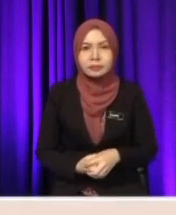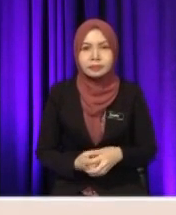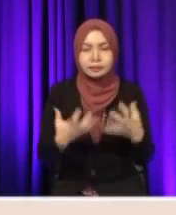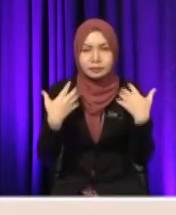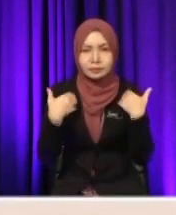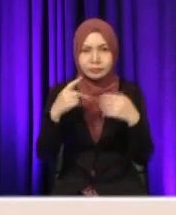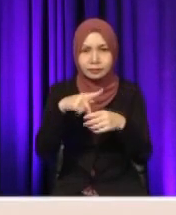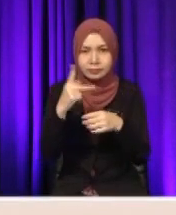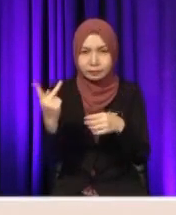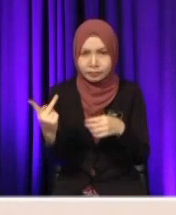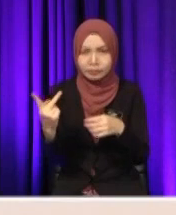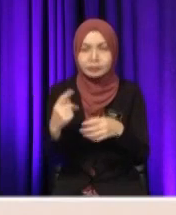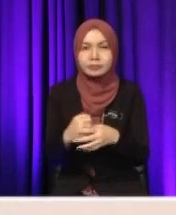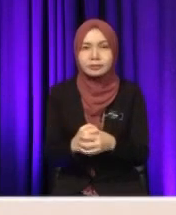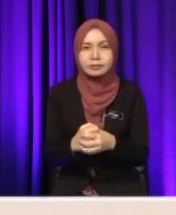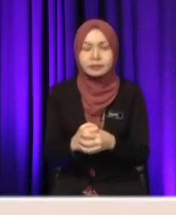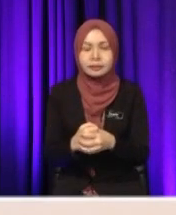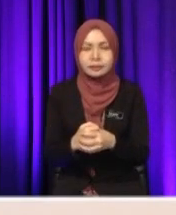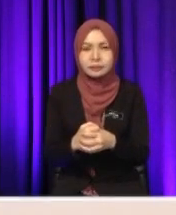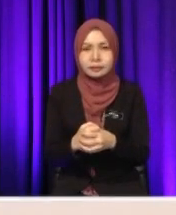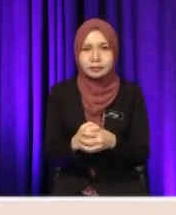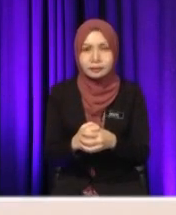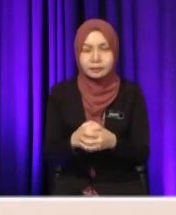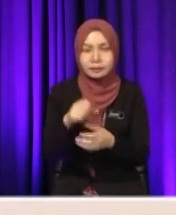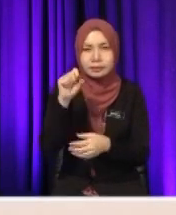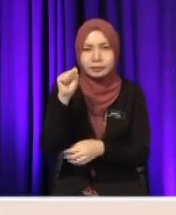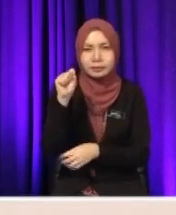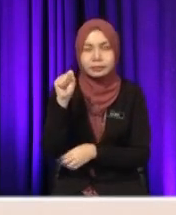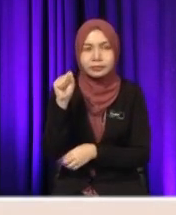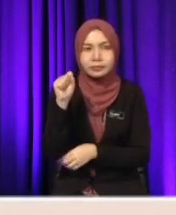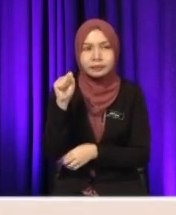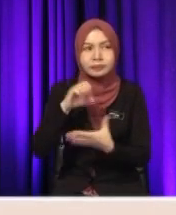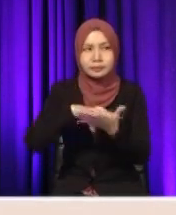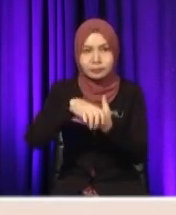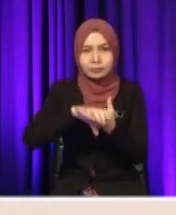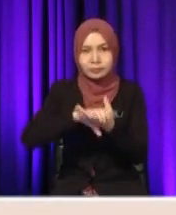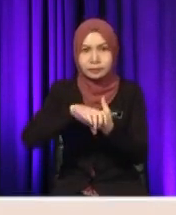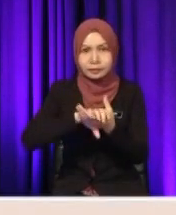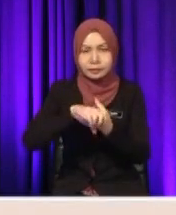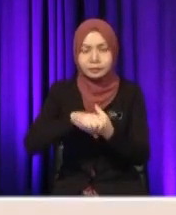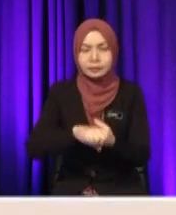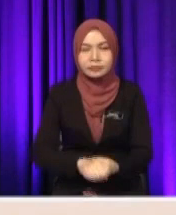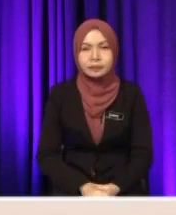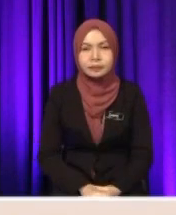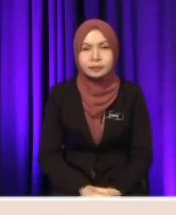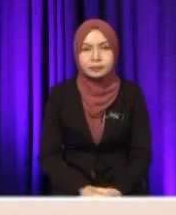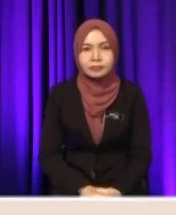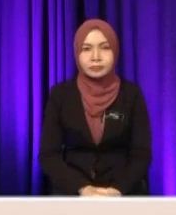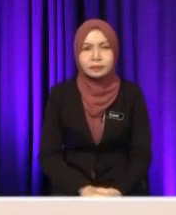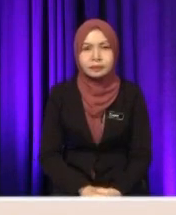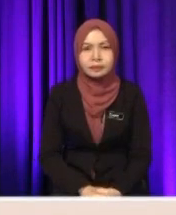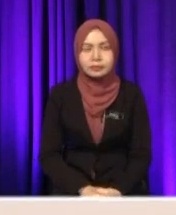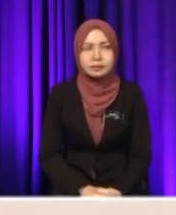mana dia akan perah sabut tadi untuk menghasilkan satu kali minyak. Dia perah dulu sabut untuk keluarkan satu